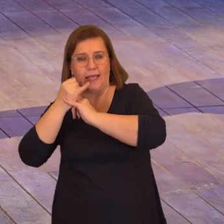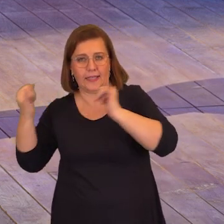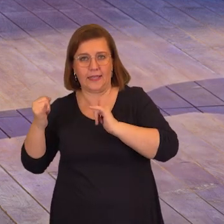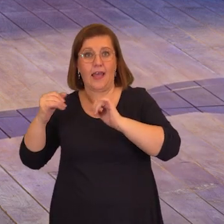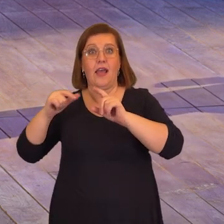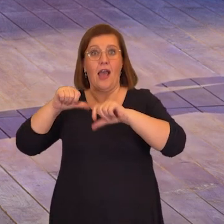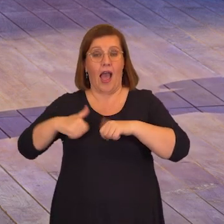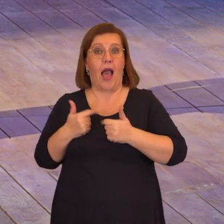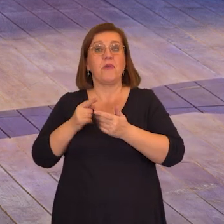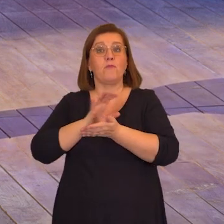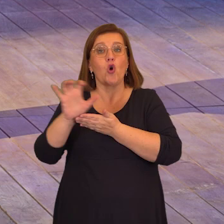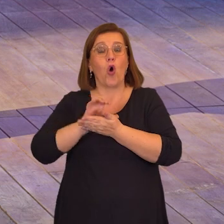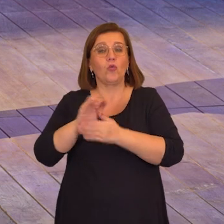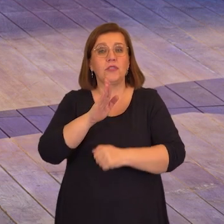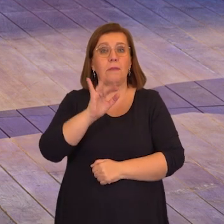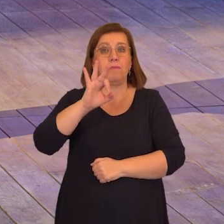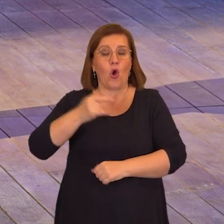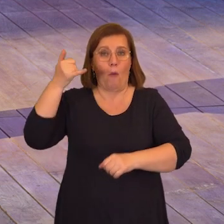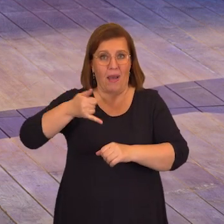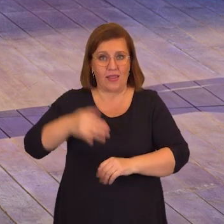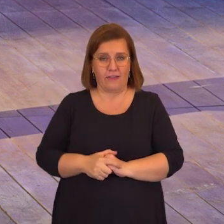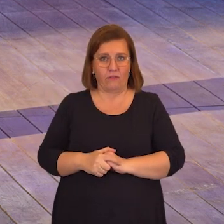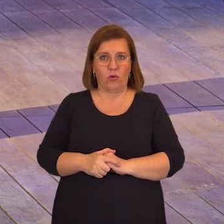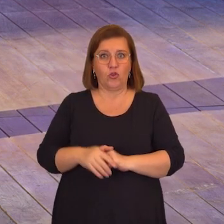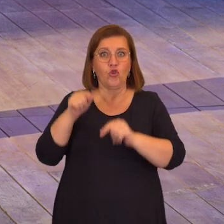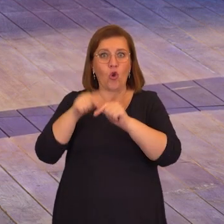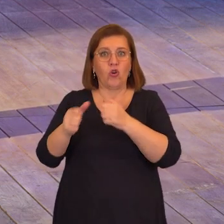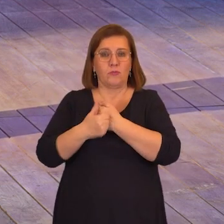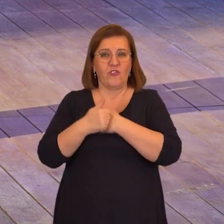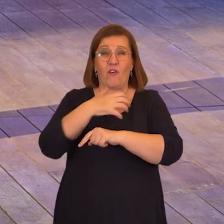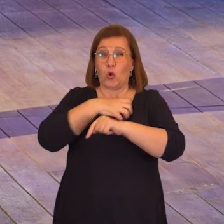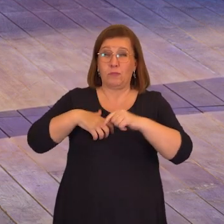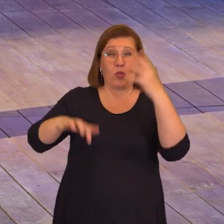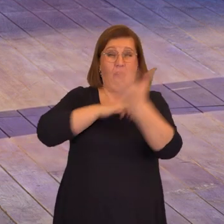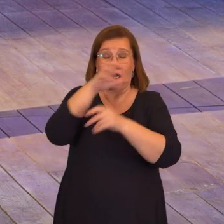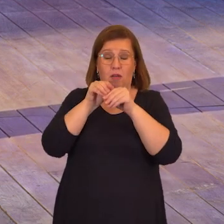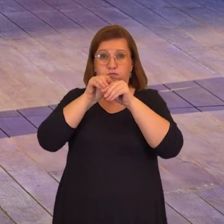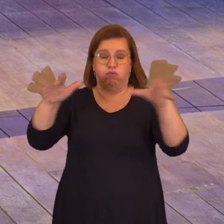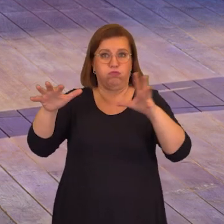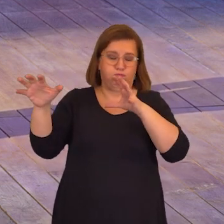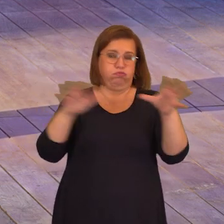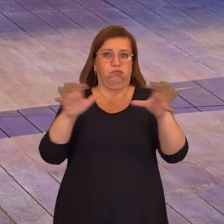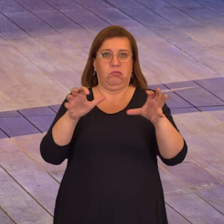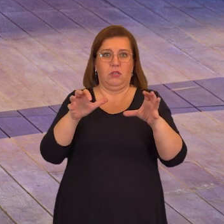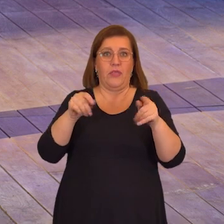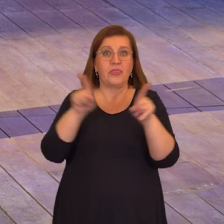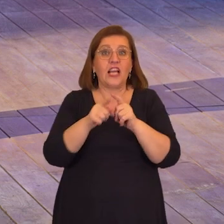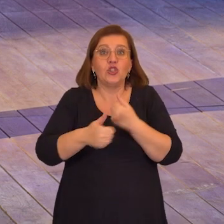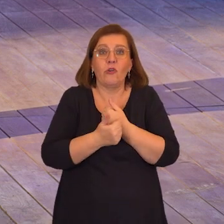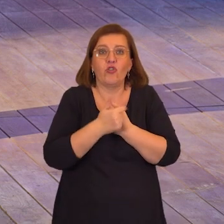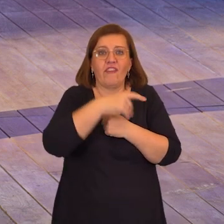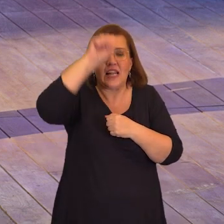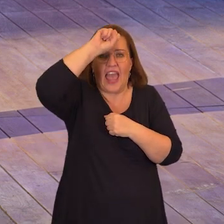biopaliwa, zachwiali gospodarką zbóż na całym świecie i spowodowali głód w Egipcie. To się działo 20 lat temu. Do